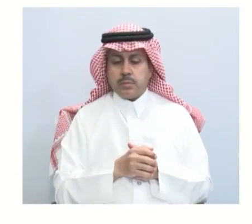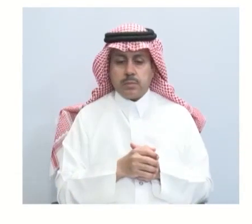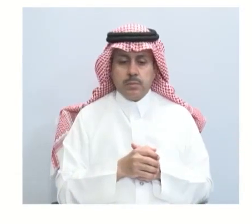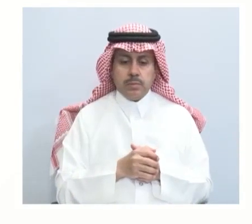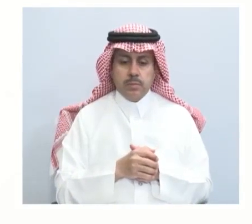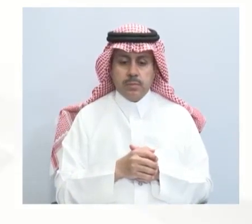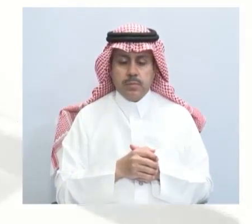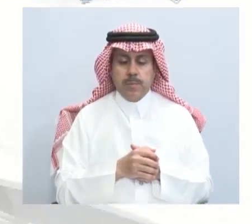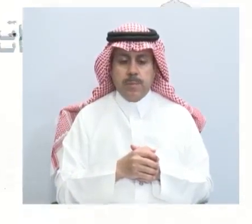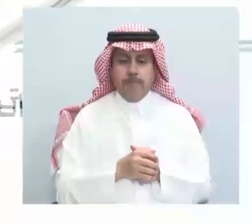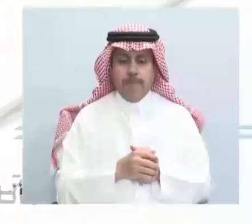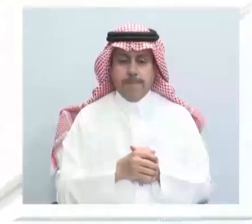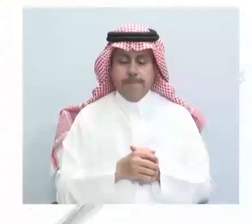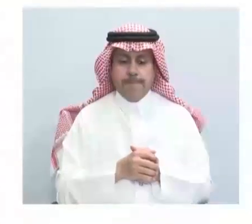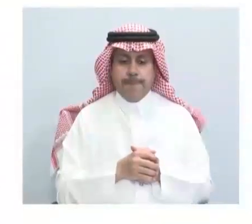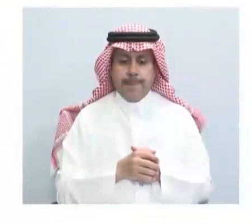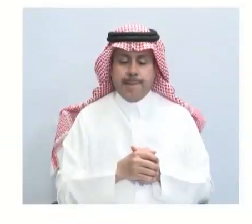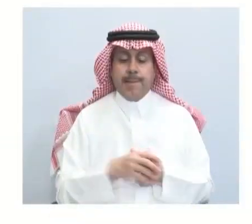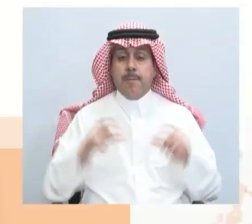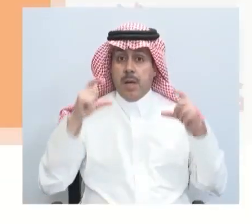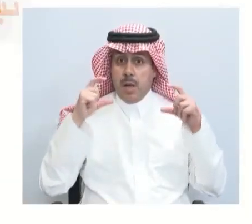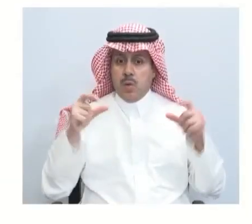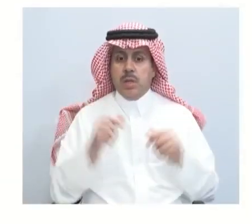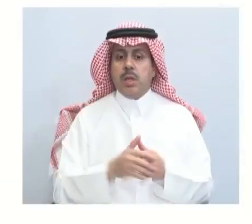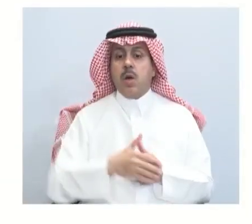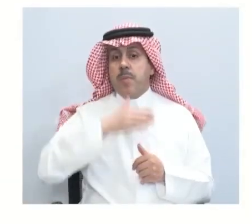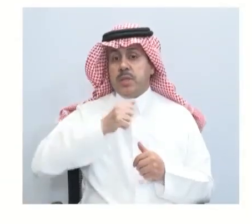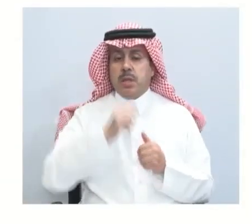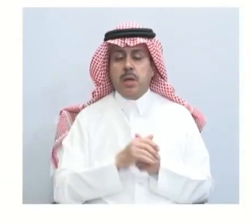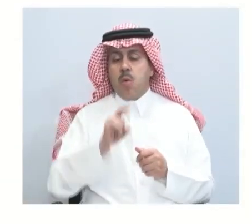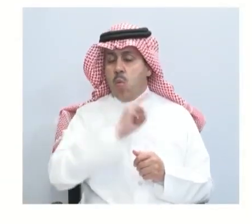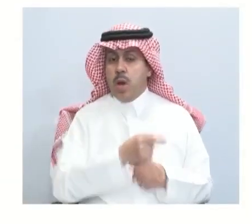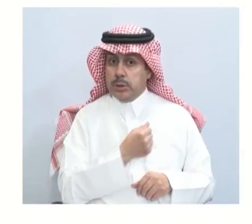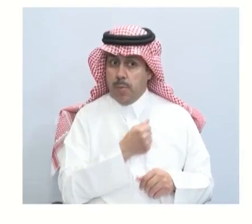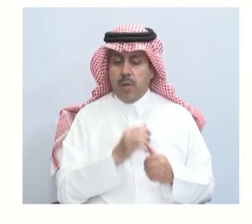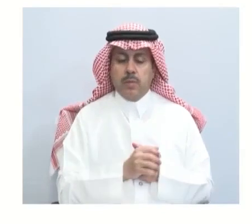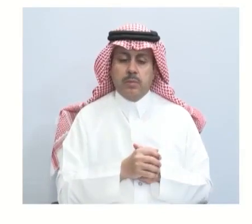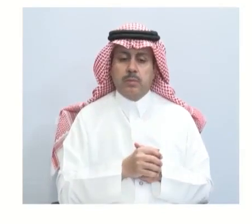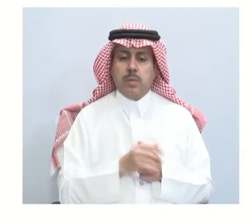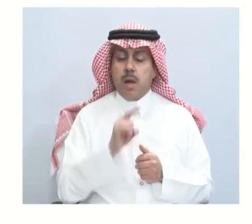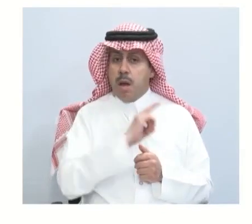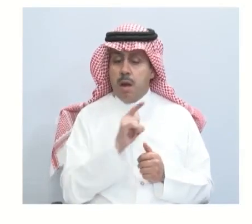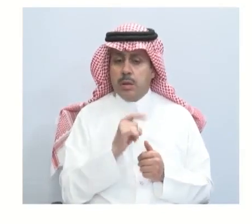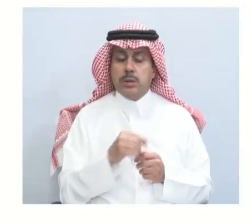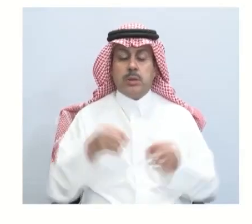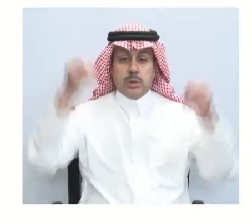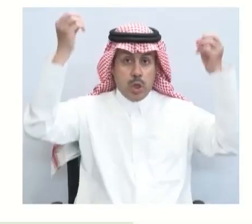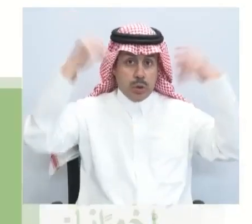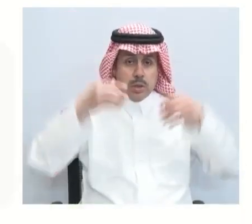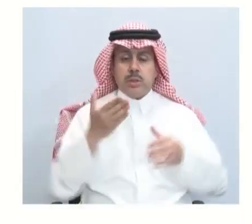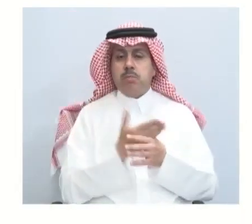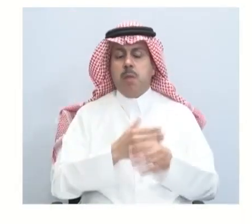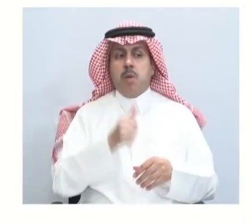ولا تقاطعوا ومعنى قوله عليه الصلاه والسلام ولا تباغضوا اي لا تتعاطى اسباب البغض